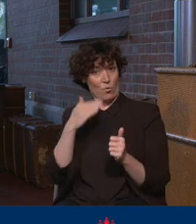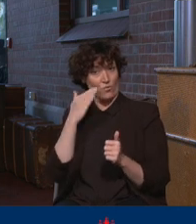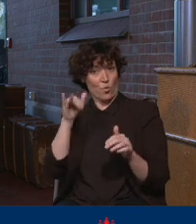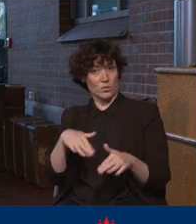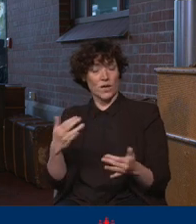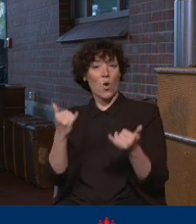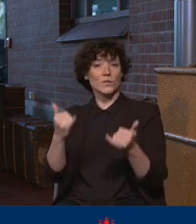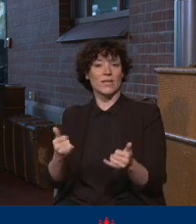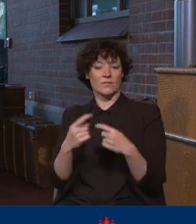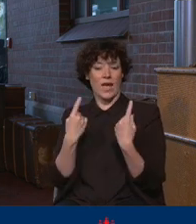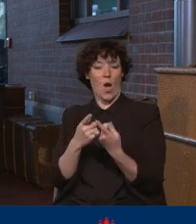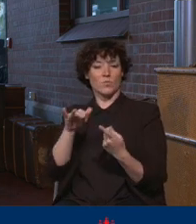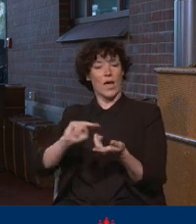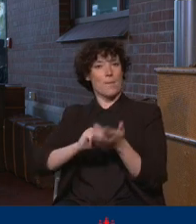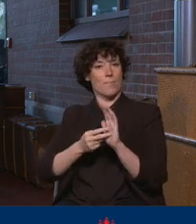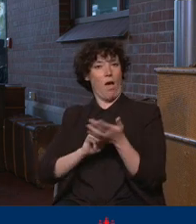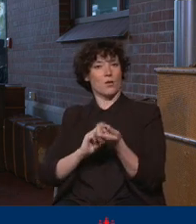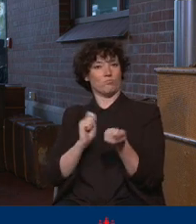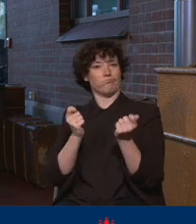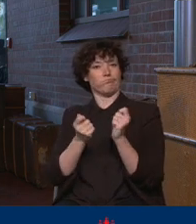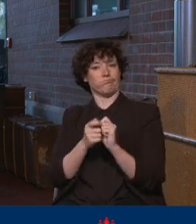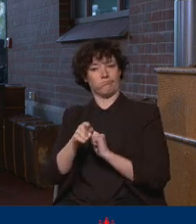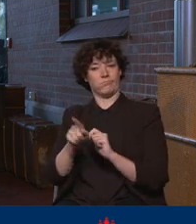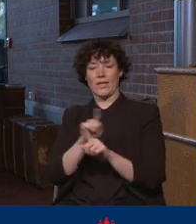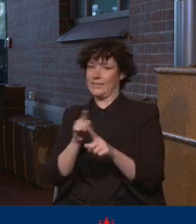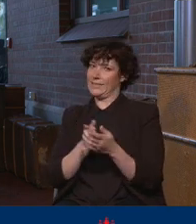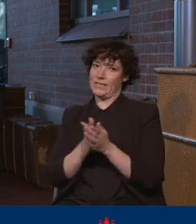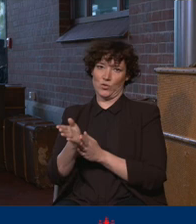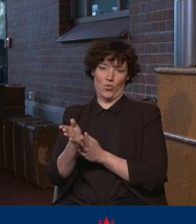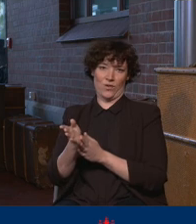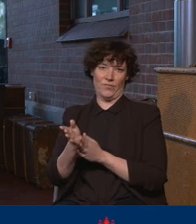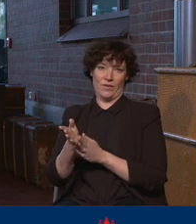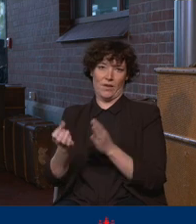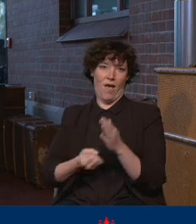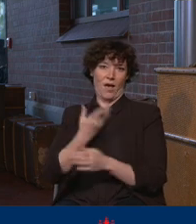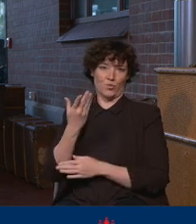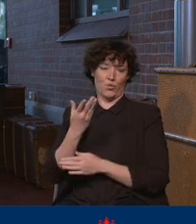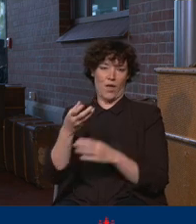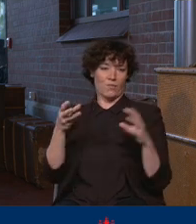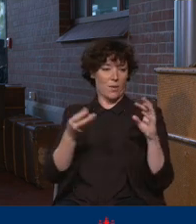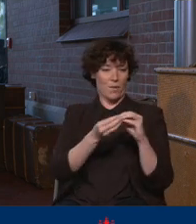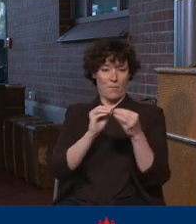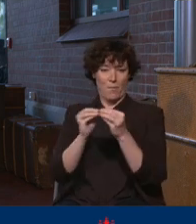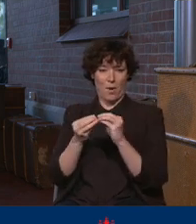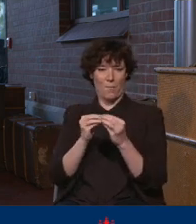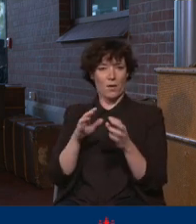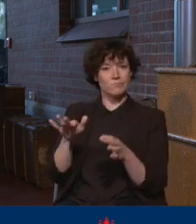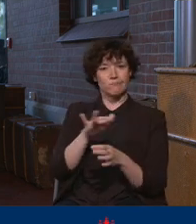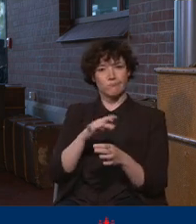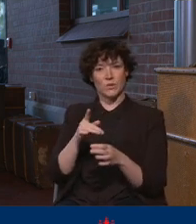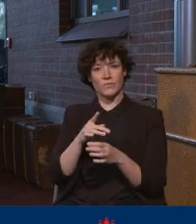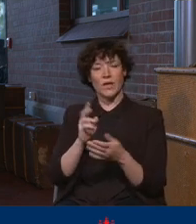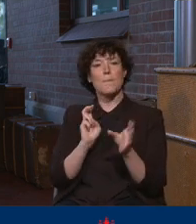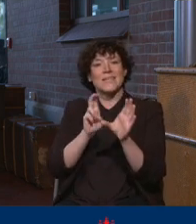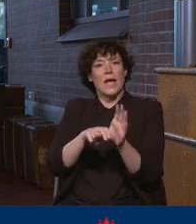räumen nicht immer in der aktuellen zusammensetzung wie sie da sind wie sie sich bewegen in diesen beteiligungsprozesse vorkommen